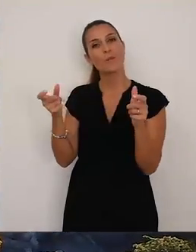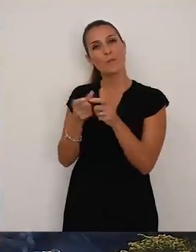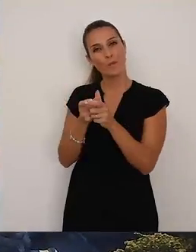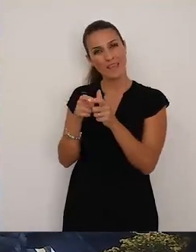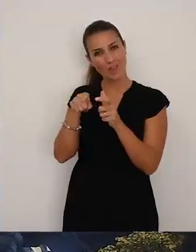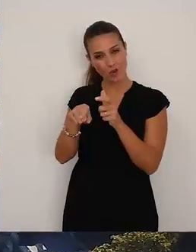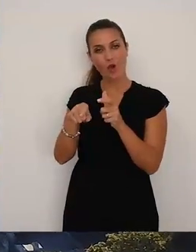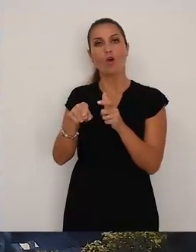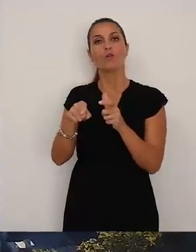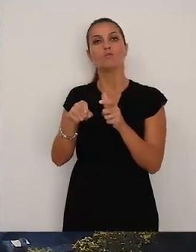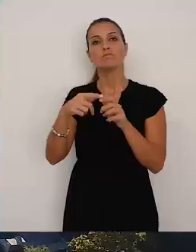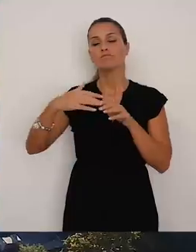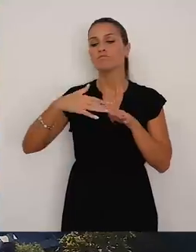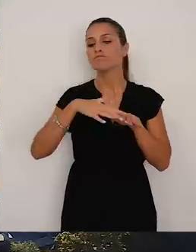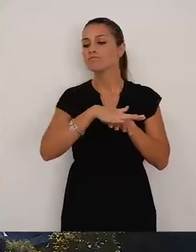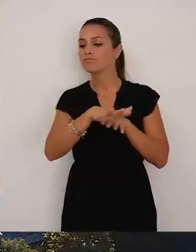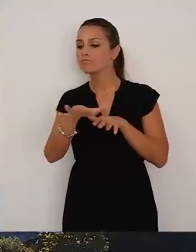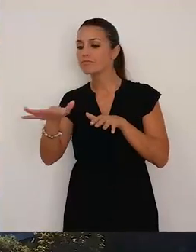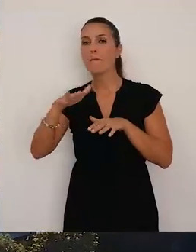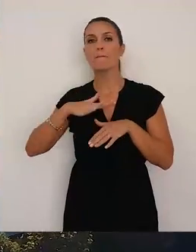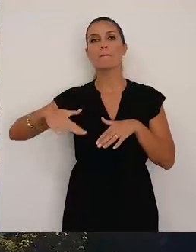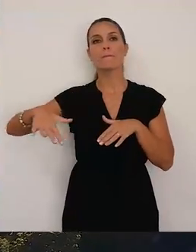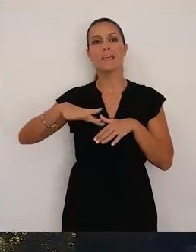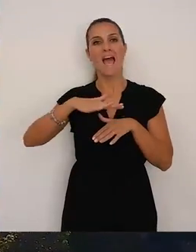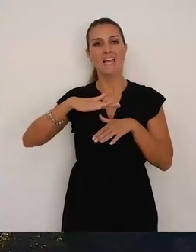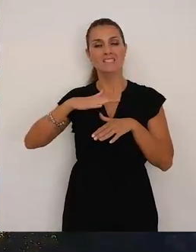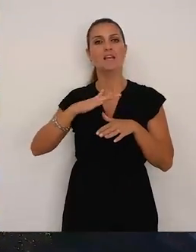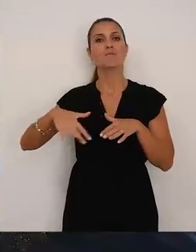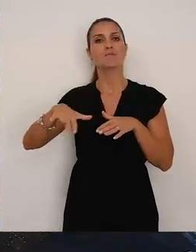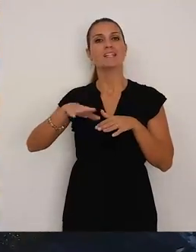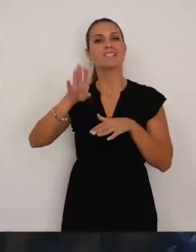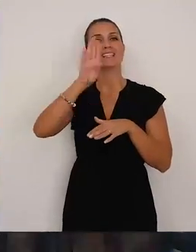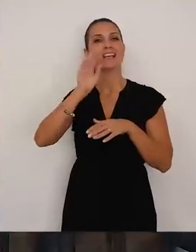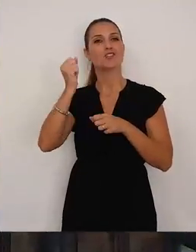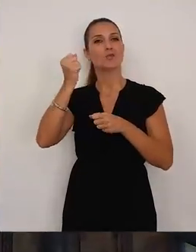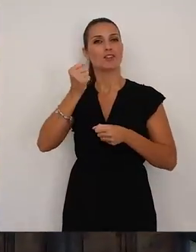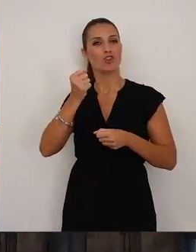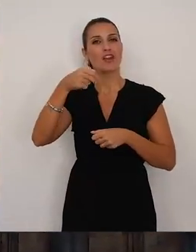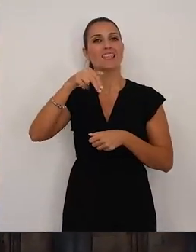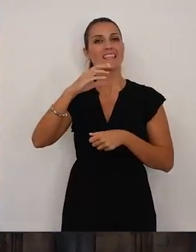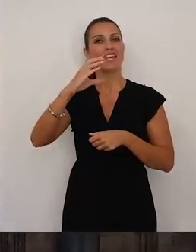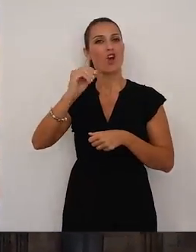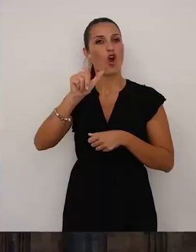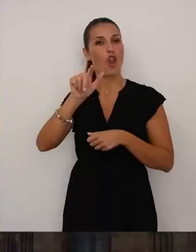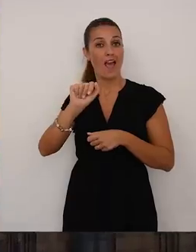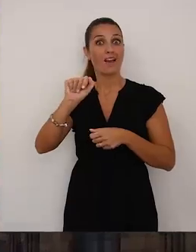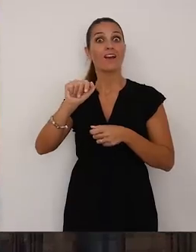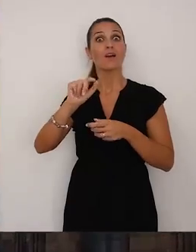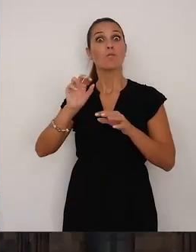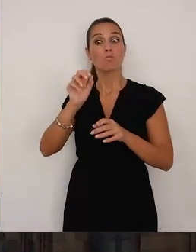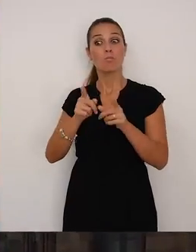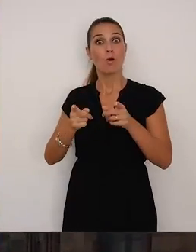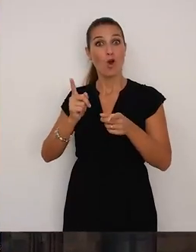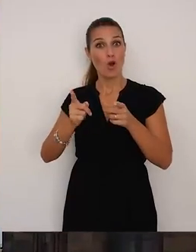a ventaglio intorno alla piazza del paese, dedicata al santo patrono Nicola di Mira, festeggiato dalla popolazione la